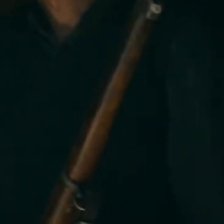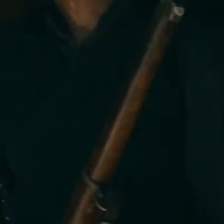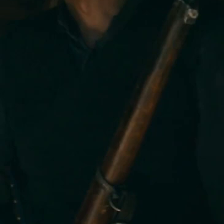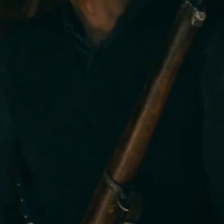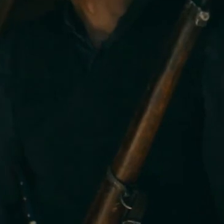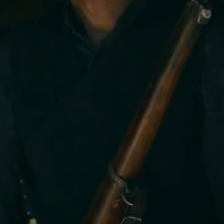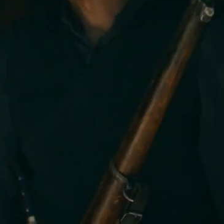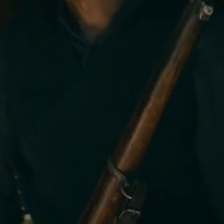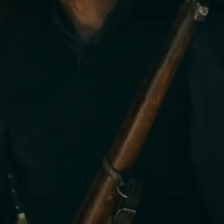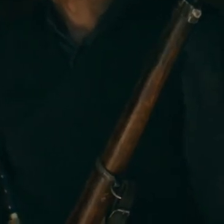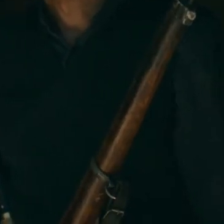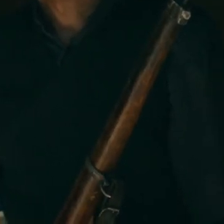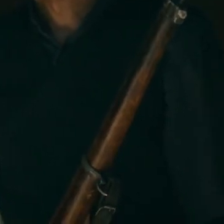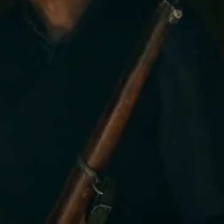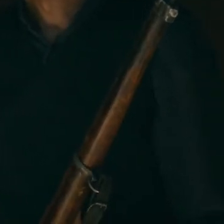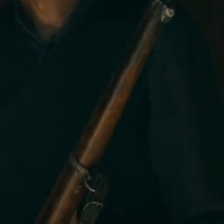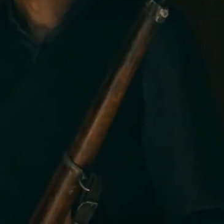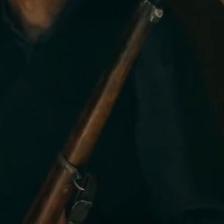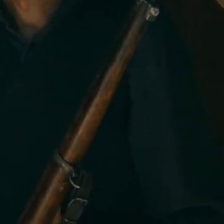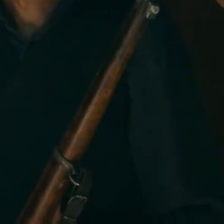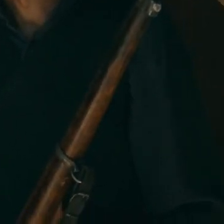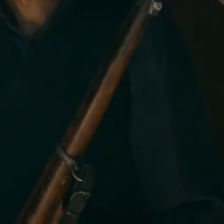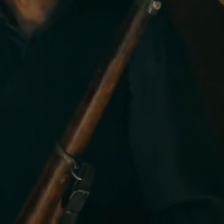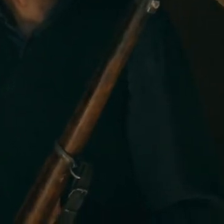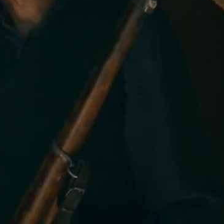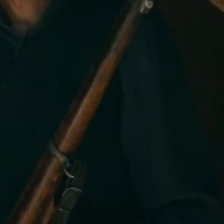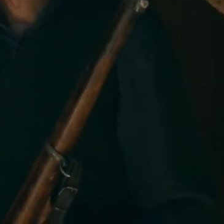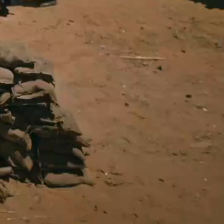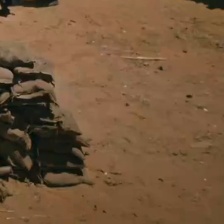nallar asılı kapıda duran Ali'nin yanına dikildi.